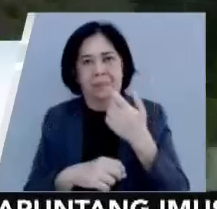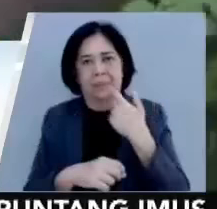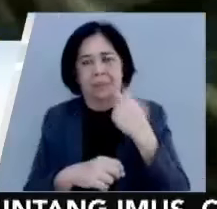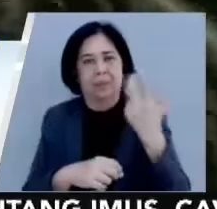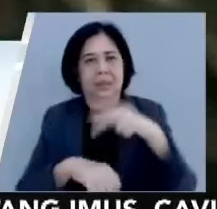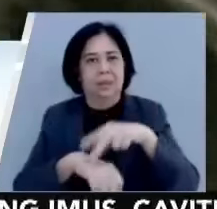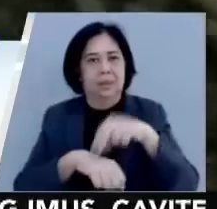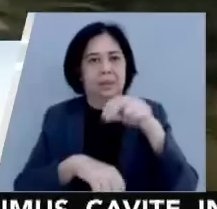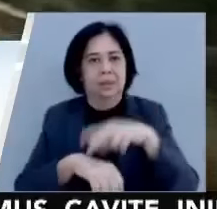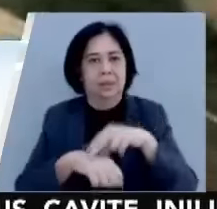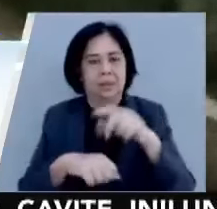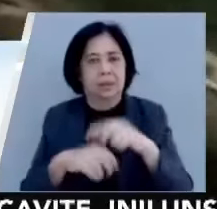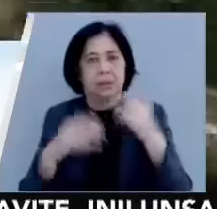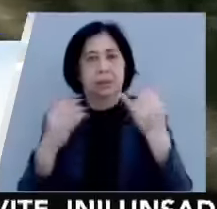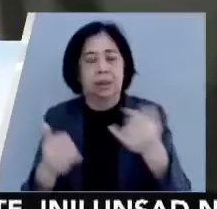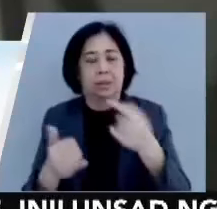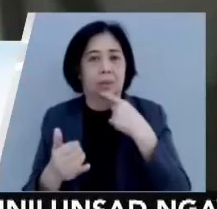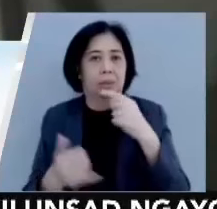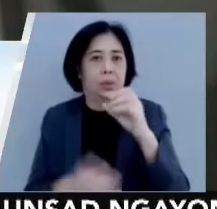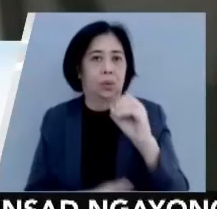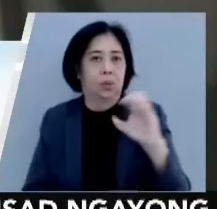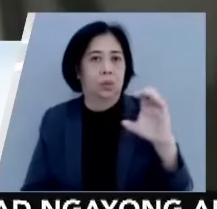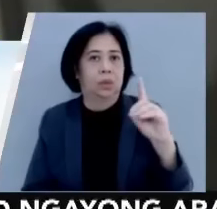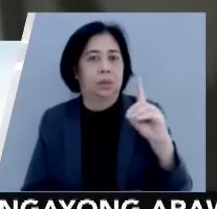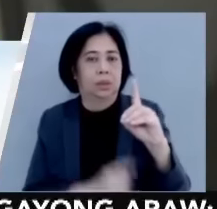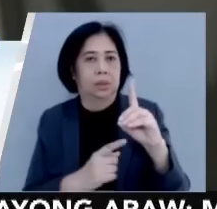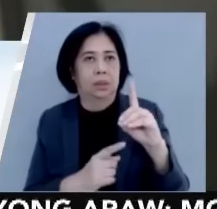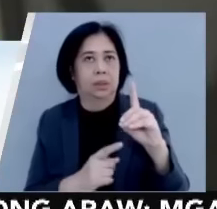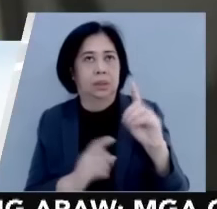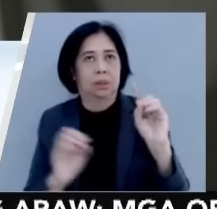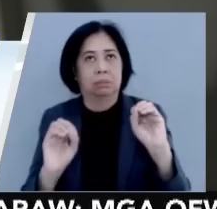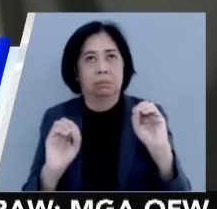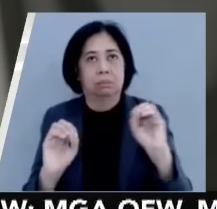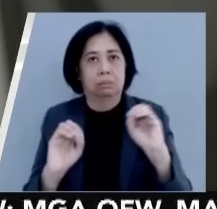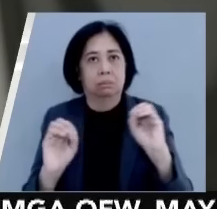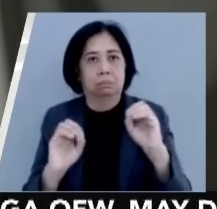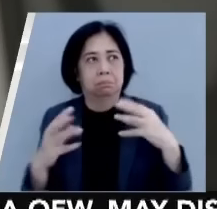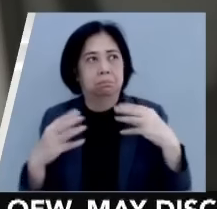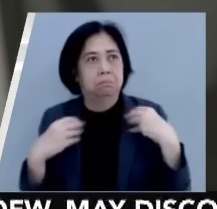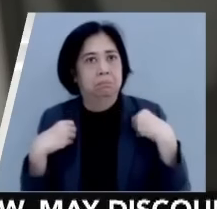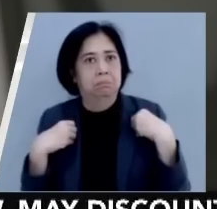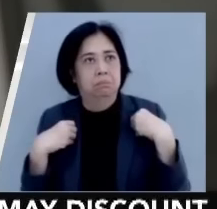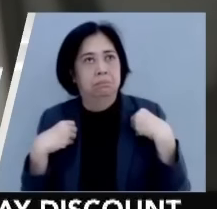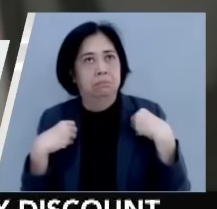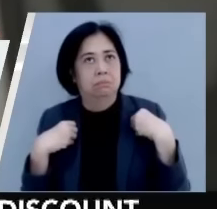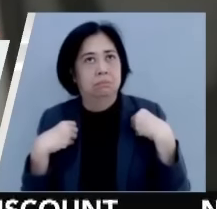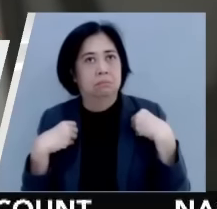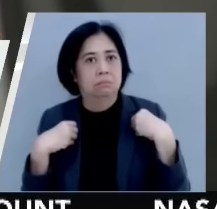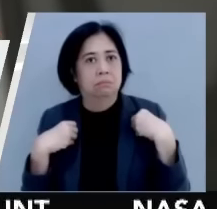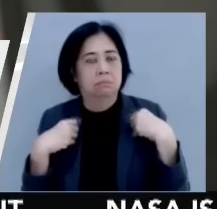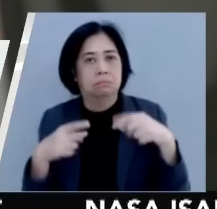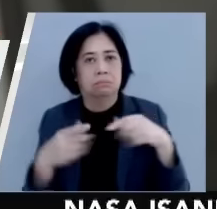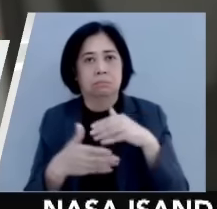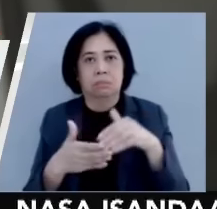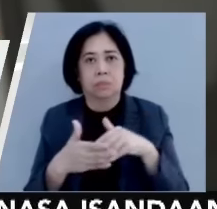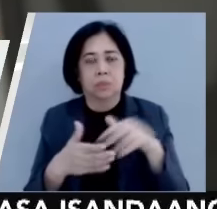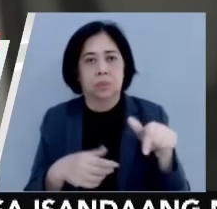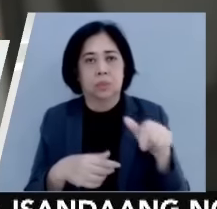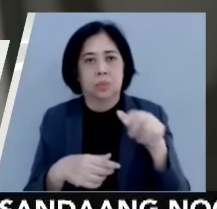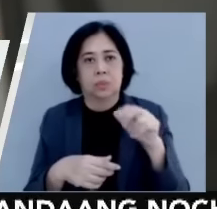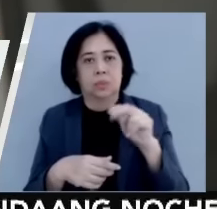sa ngayon sabi ng OCD, wala pong na-receive ang operation center ng NDRMC